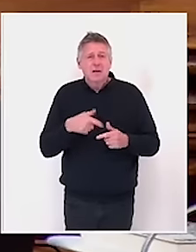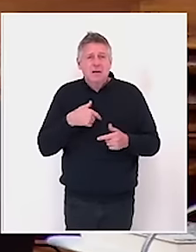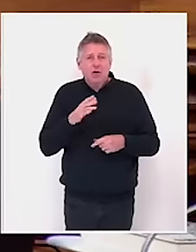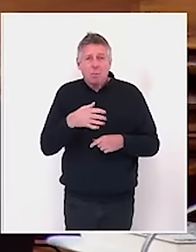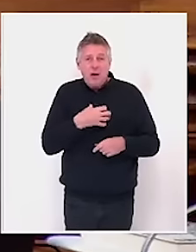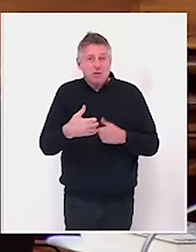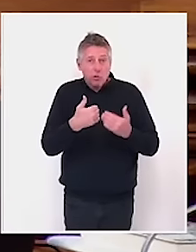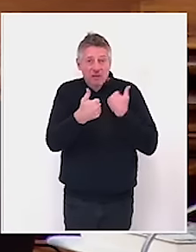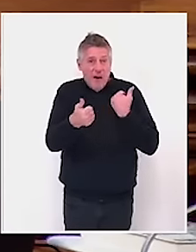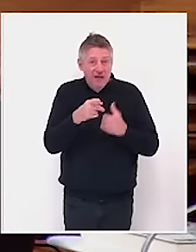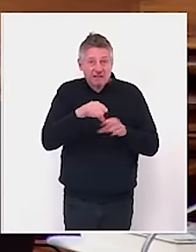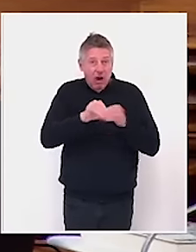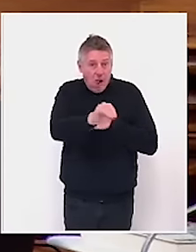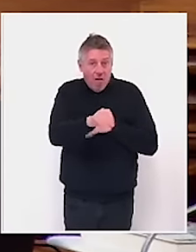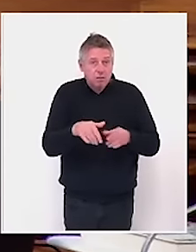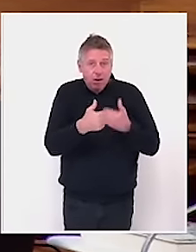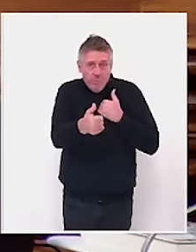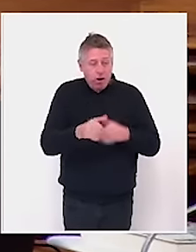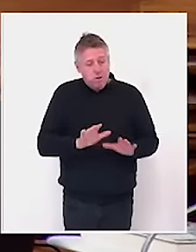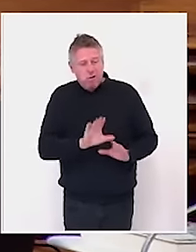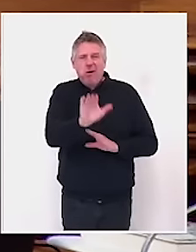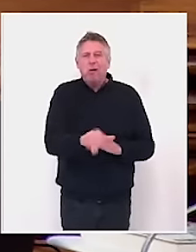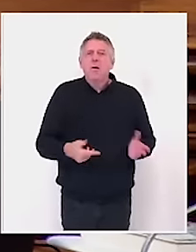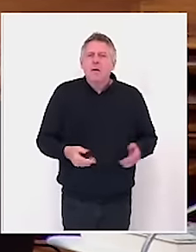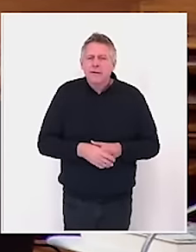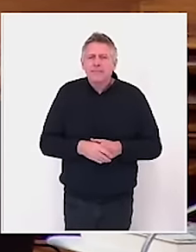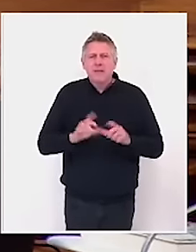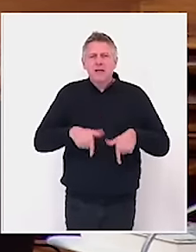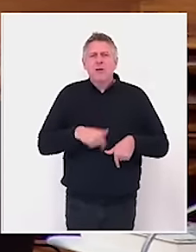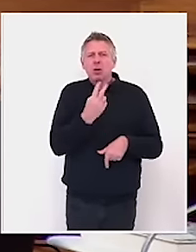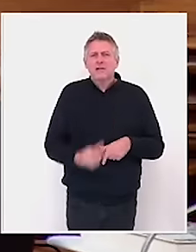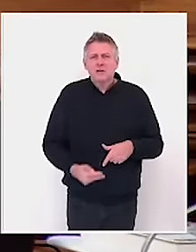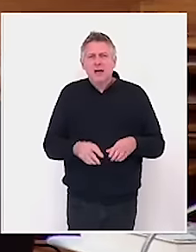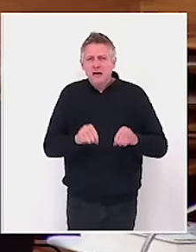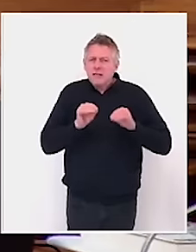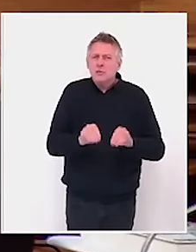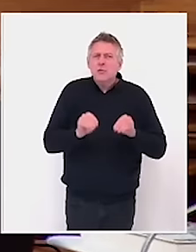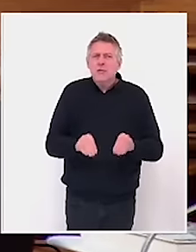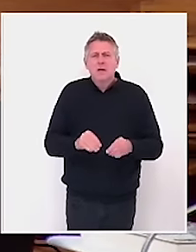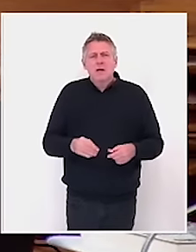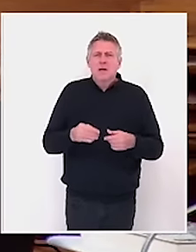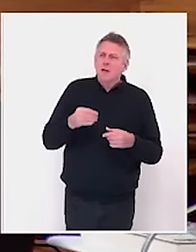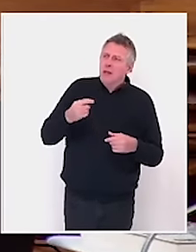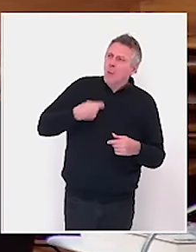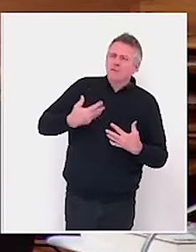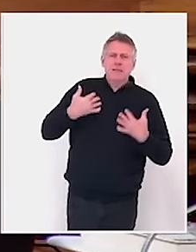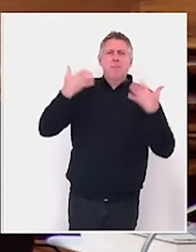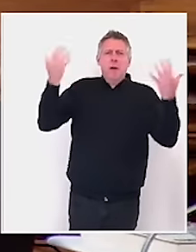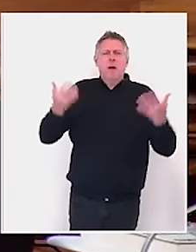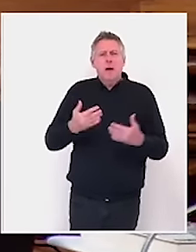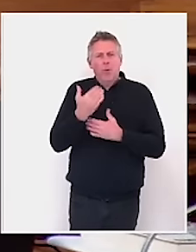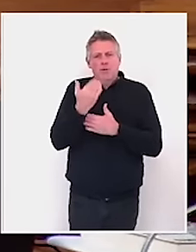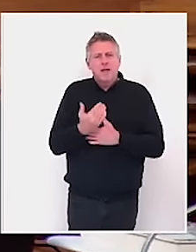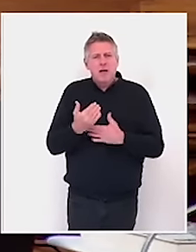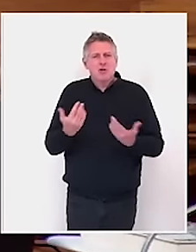aussi une façon d'avoir des préjugés sur ces populations-là. Donc voilà. Et puis l'école nationale, c'est une école qui instruit, émancipe et protège. Ben non, malheureusement, l'école... Vous pouvez